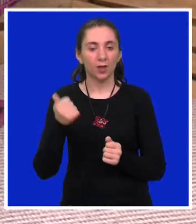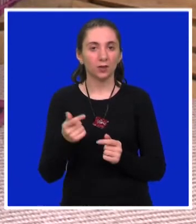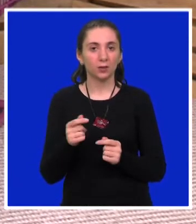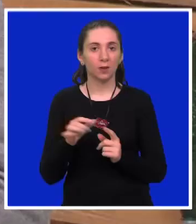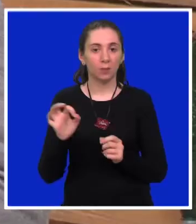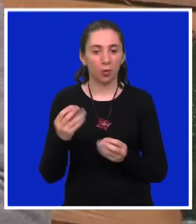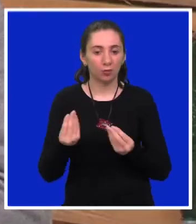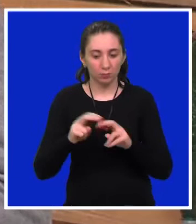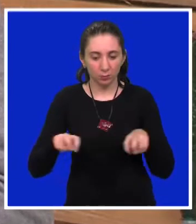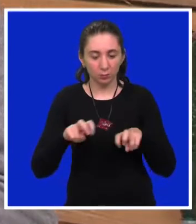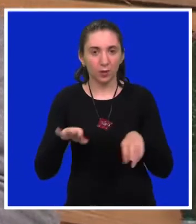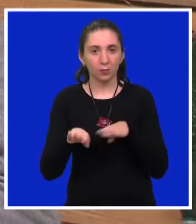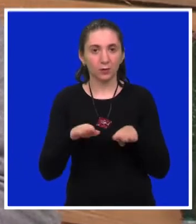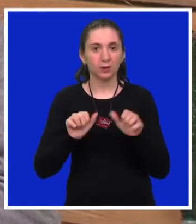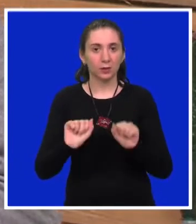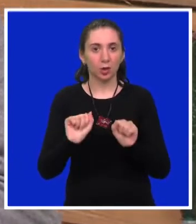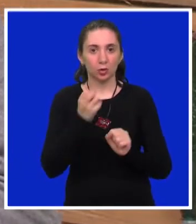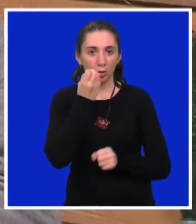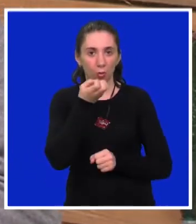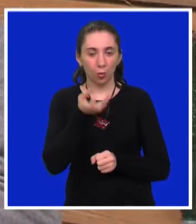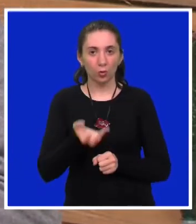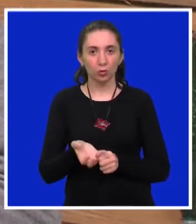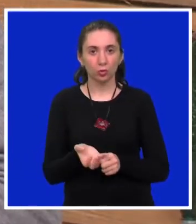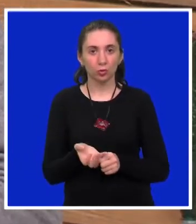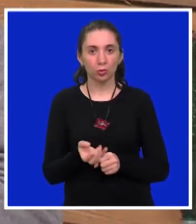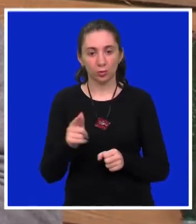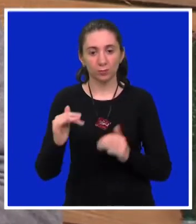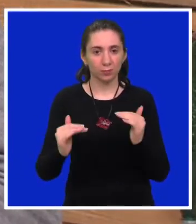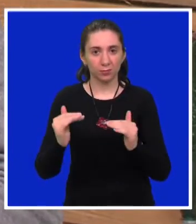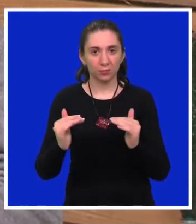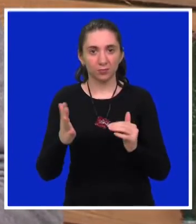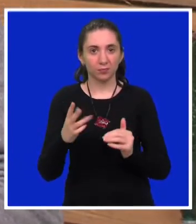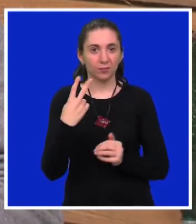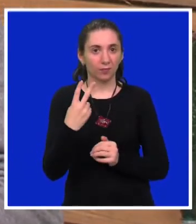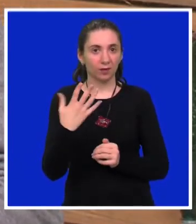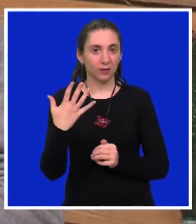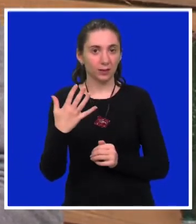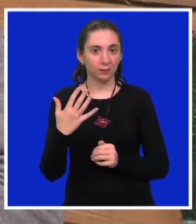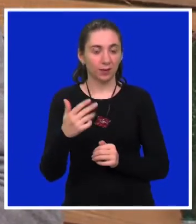nekim istraživanjima Ministarstva zaštite okoliša tu negdje na nekih